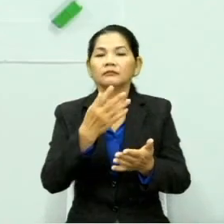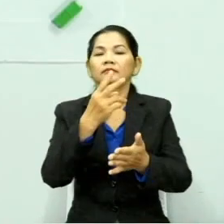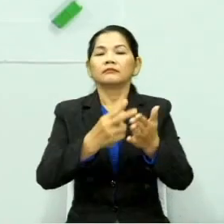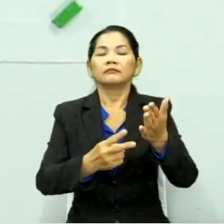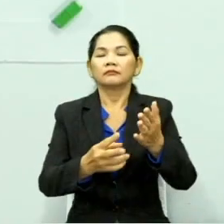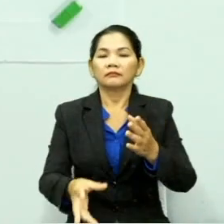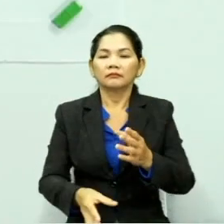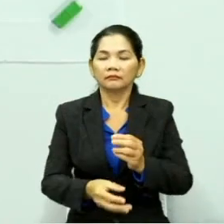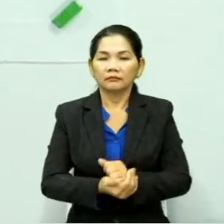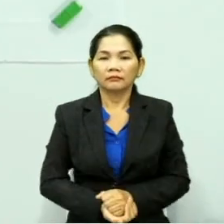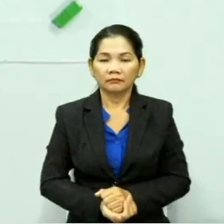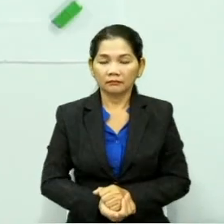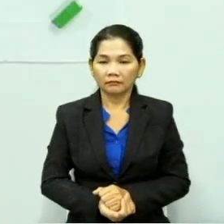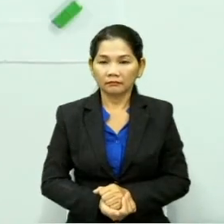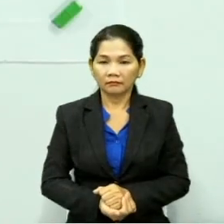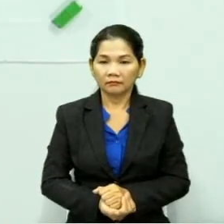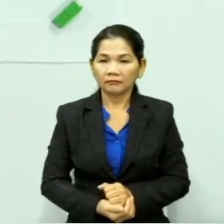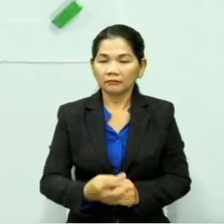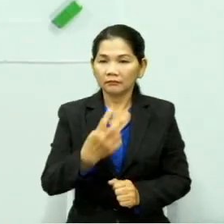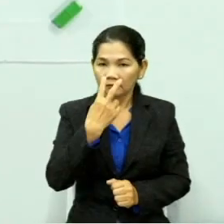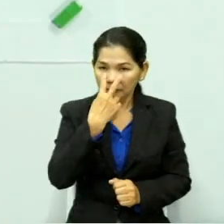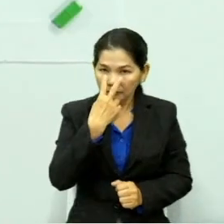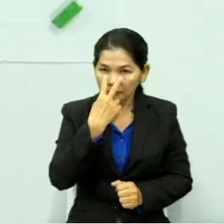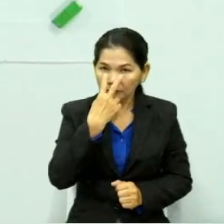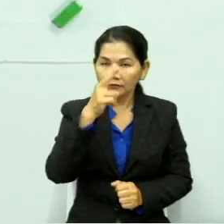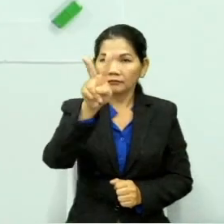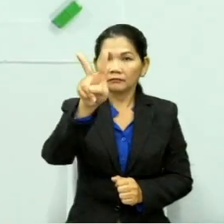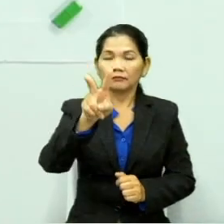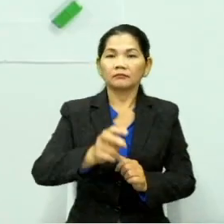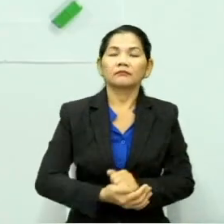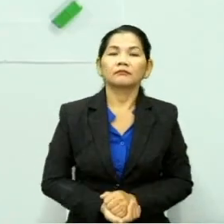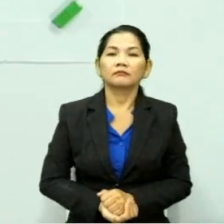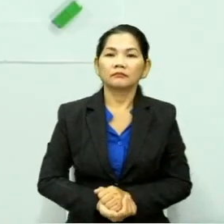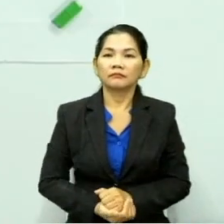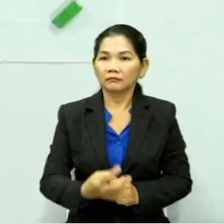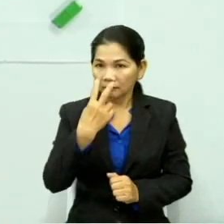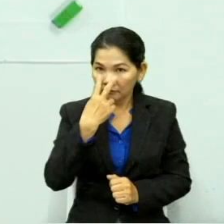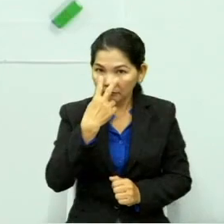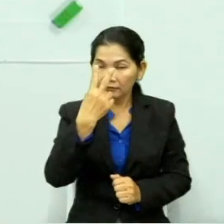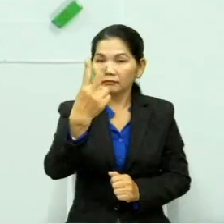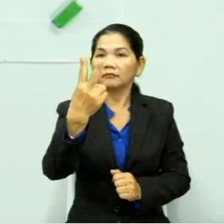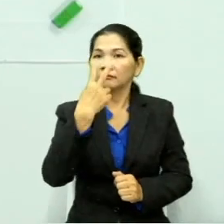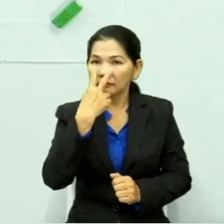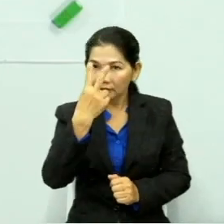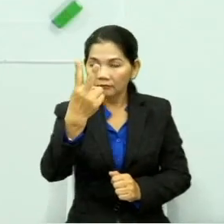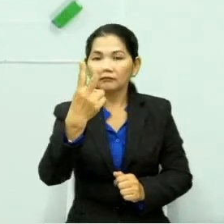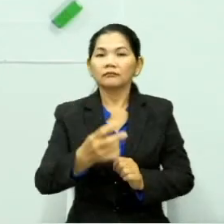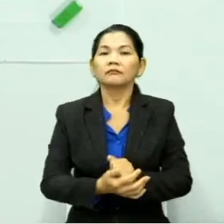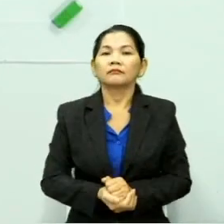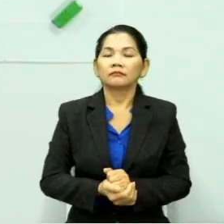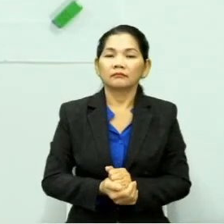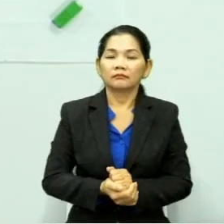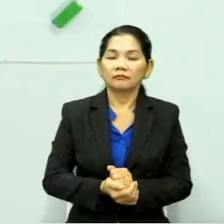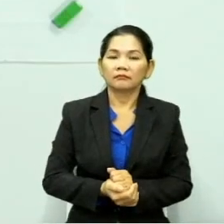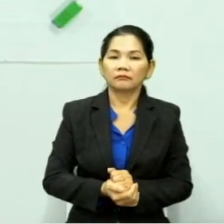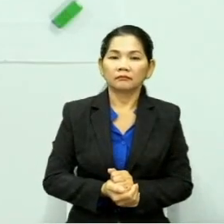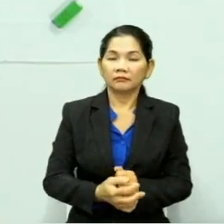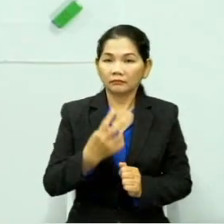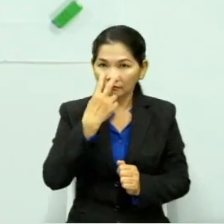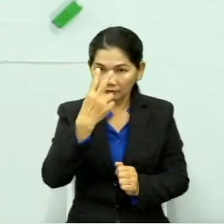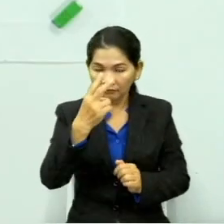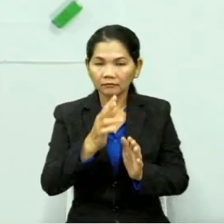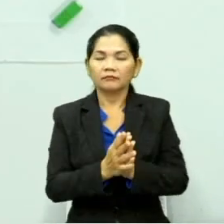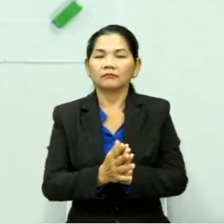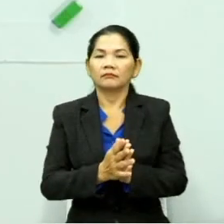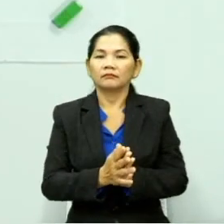chà ta dừng trao xâm rạp mưa nó con chà chấn riêng ai hay hay dương ai ở miền biển ná để miền này đôi